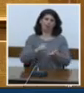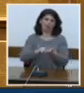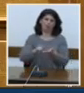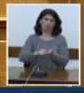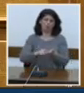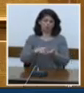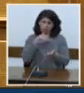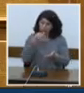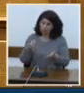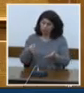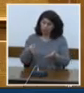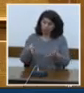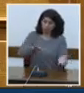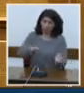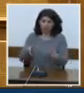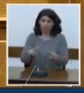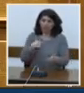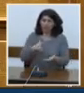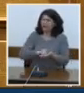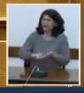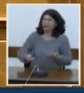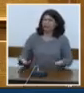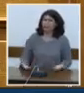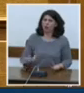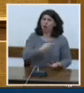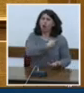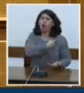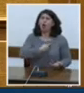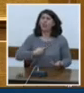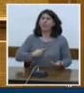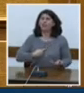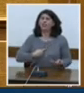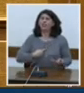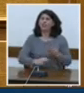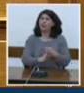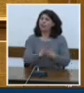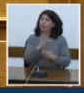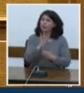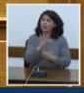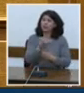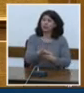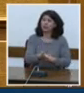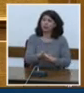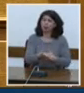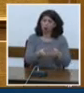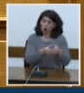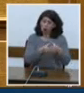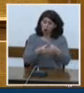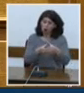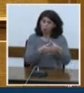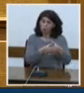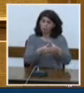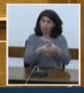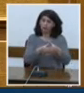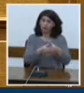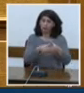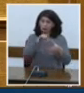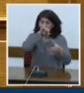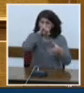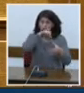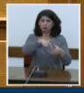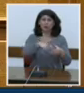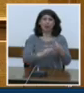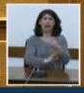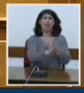για τις αντιφατικές γραμμές του Διευθυντή της Αυγής. Στο κάτω-κάτω κομματικό όργανο είναι